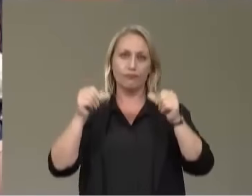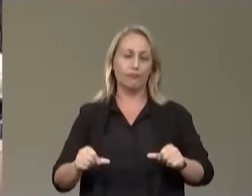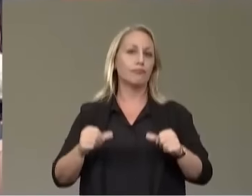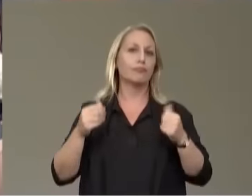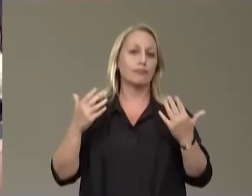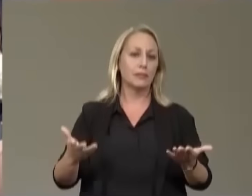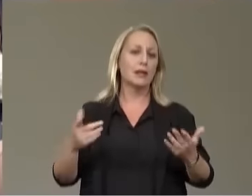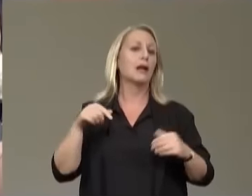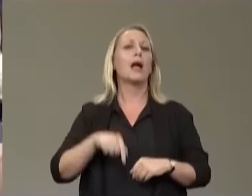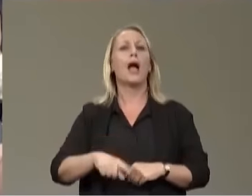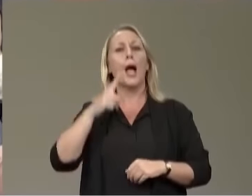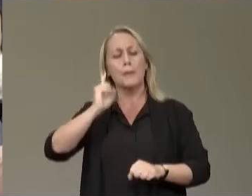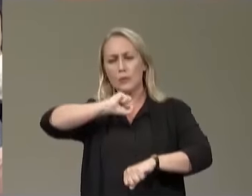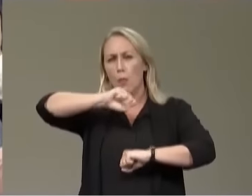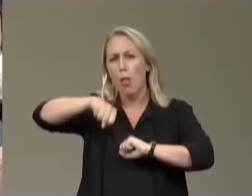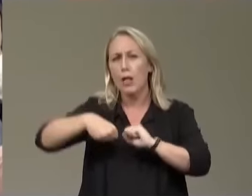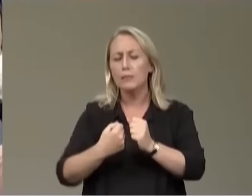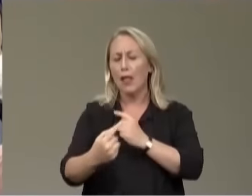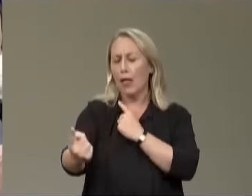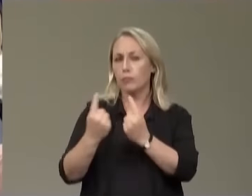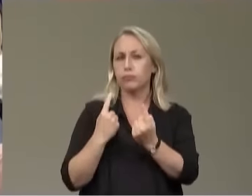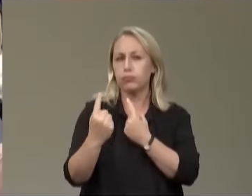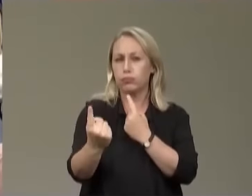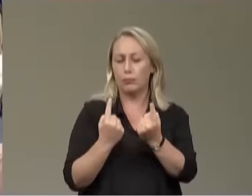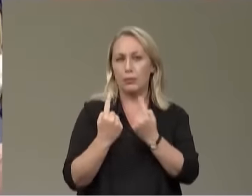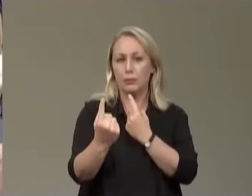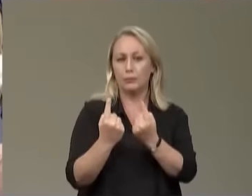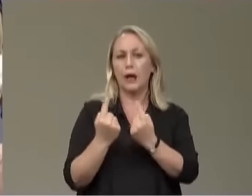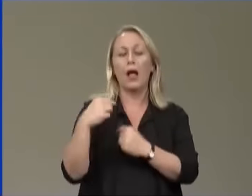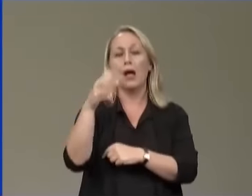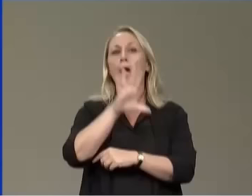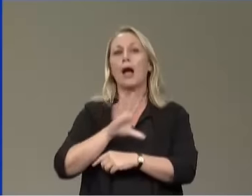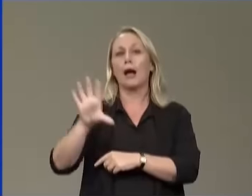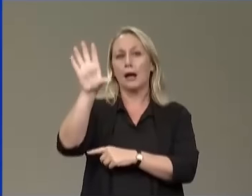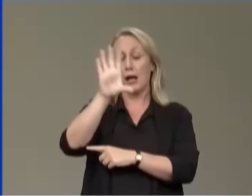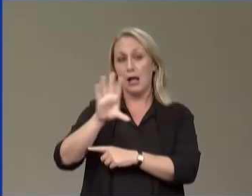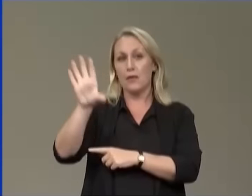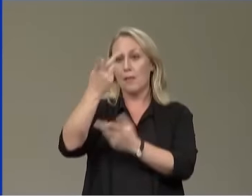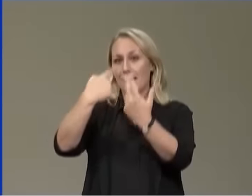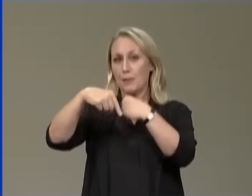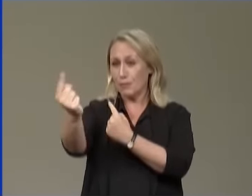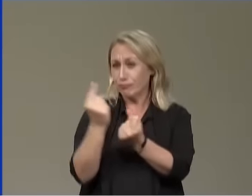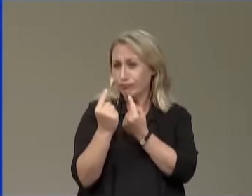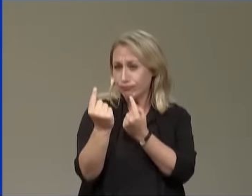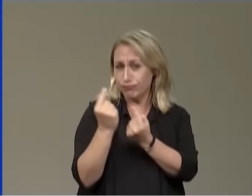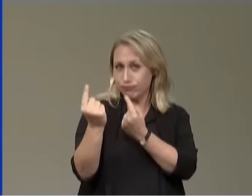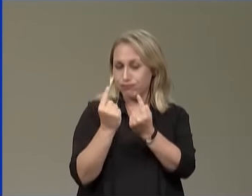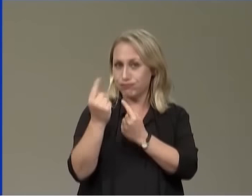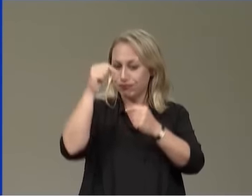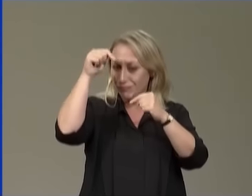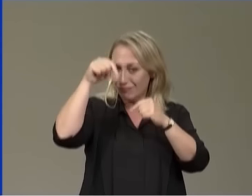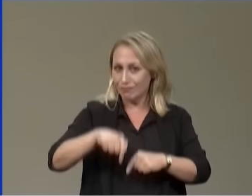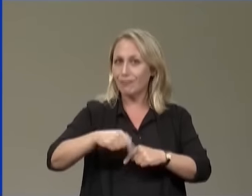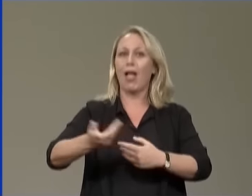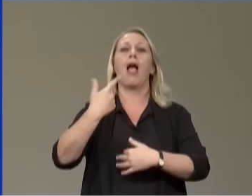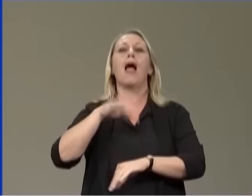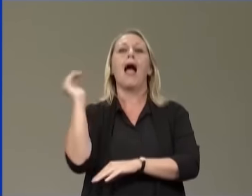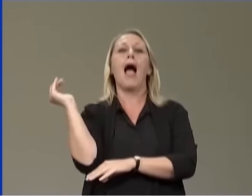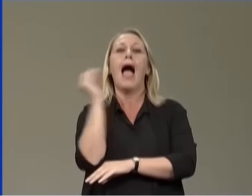από πολύ κοπιώδεις διαπραγματεύσεις με την Ευρωπαϊκή Επιτροπή, ξεκινάει